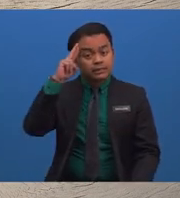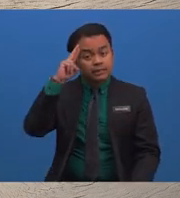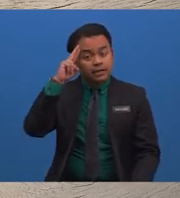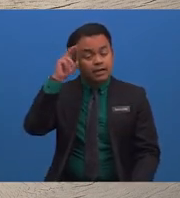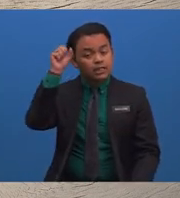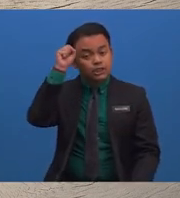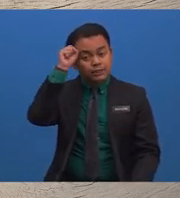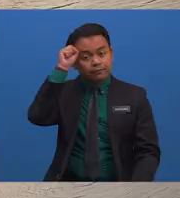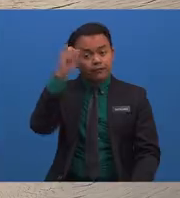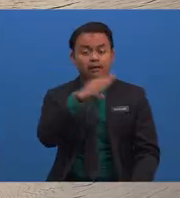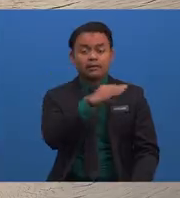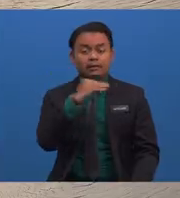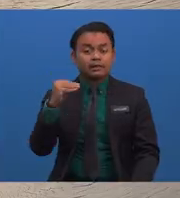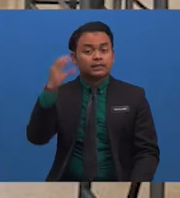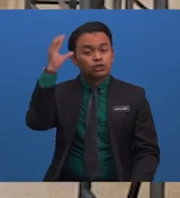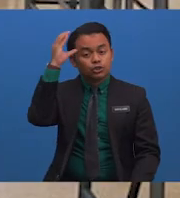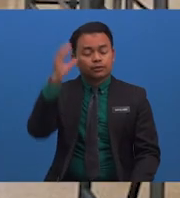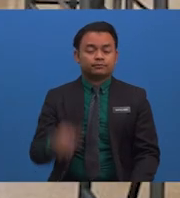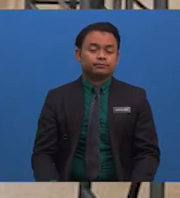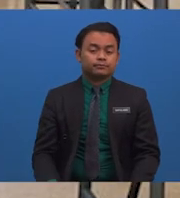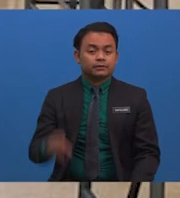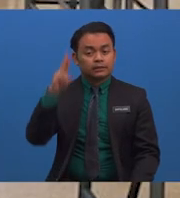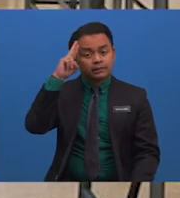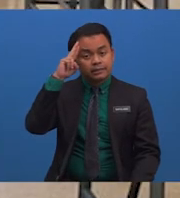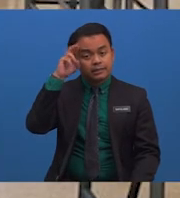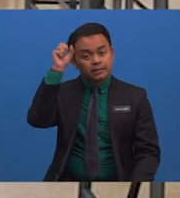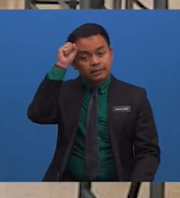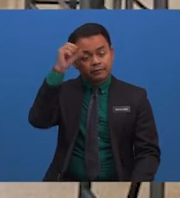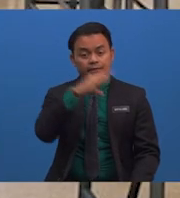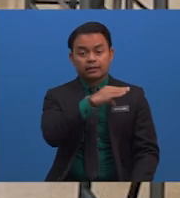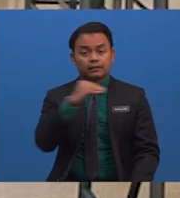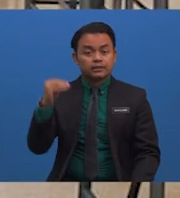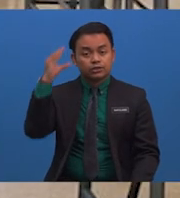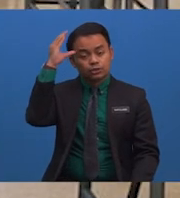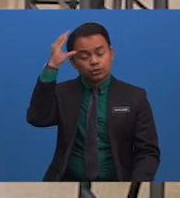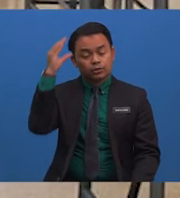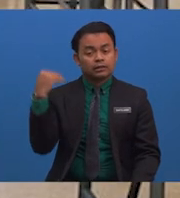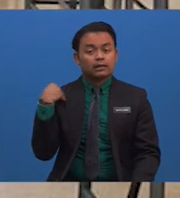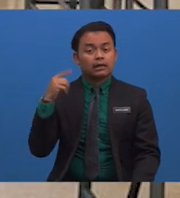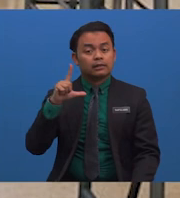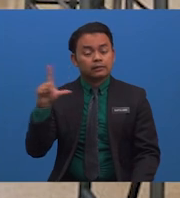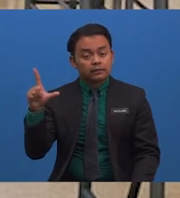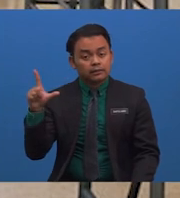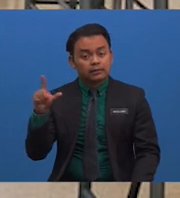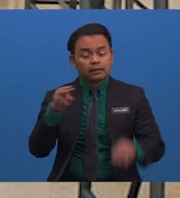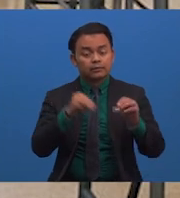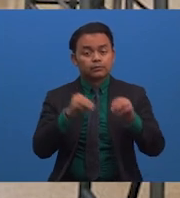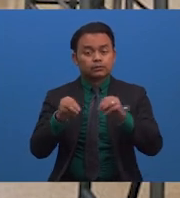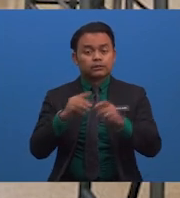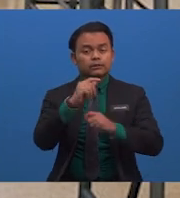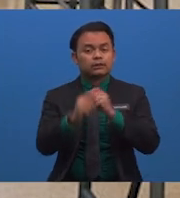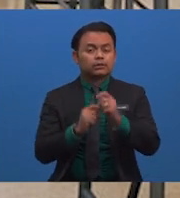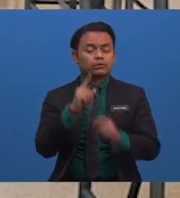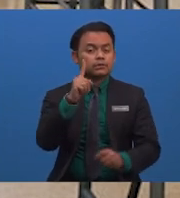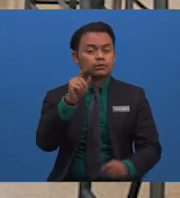Siva dan Chong. Reza, Siva dan Chong ialah murid tahun satu amal.